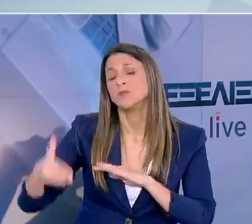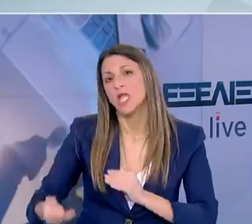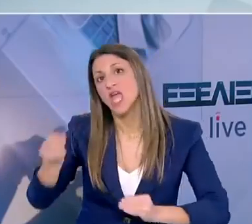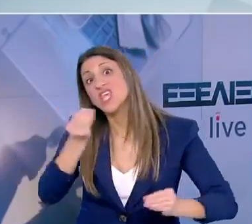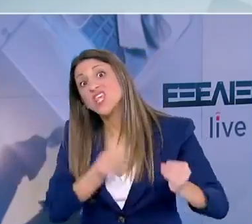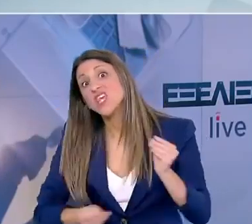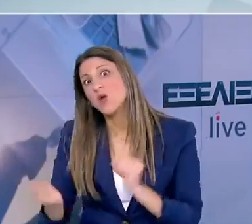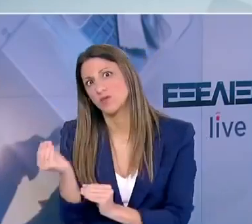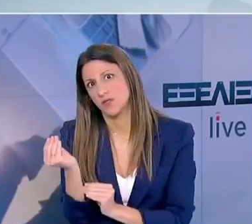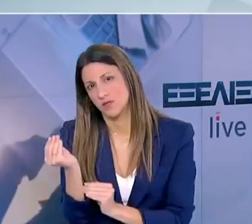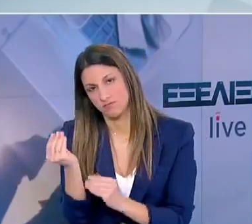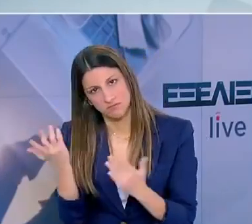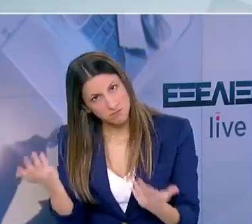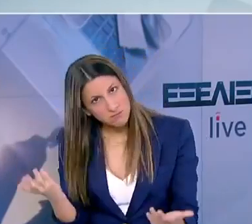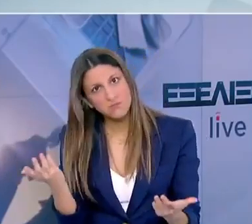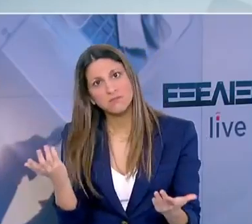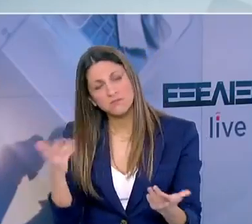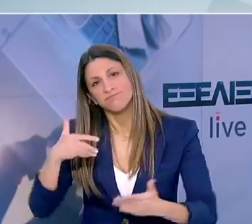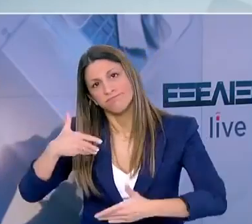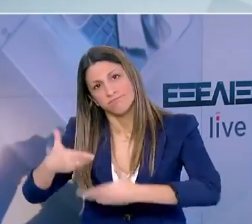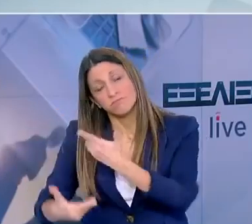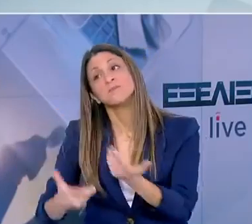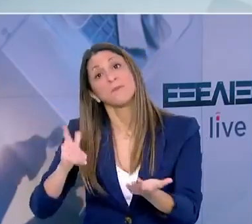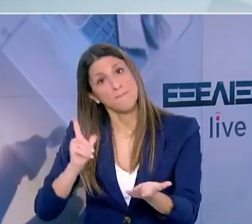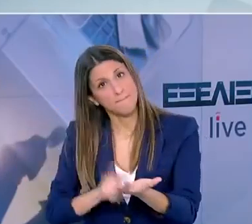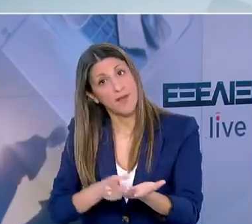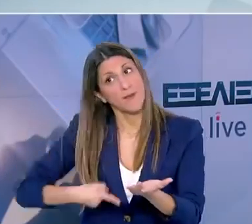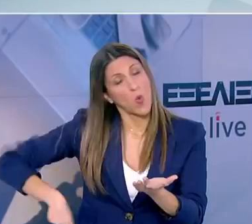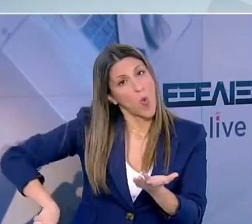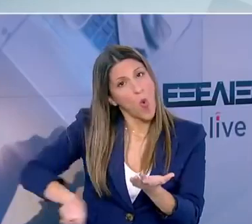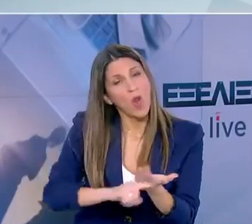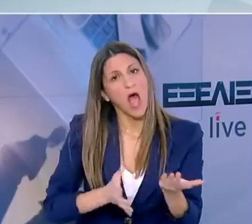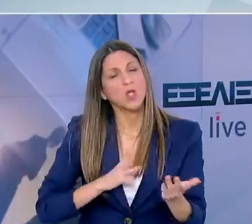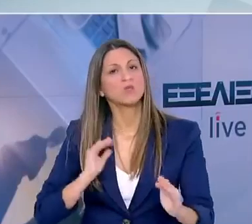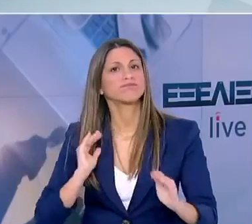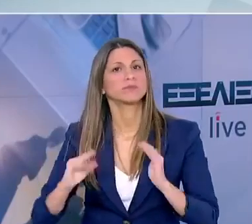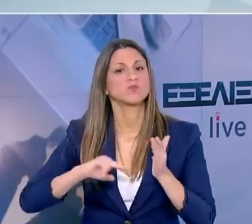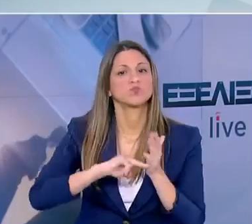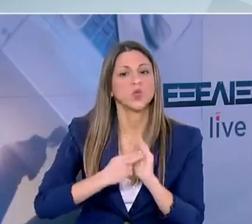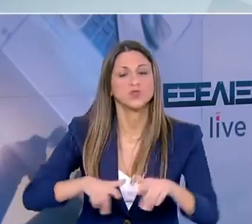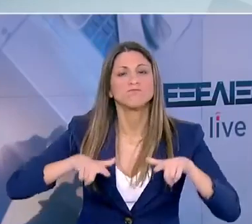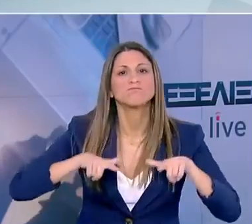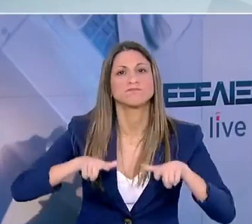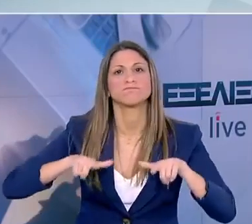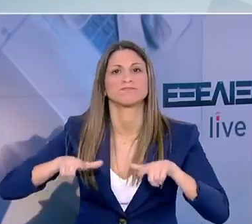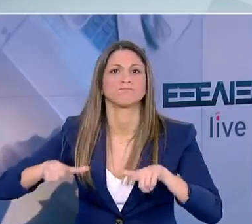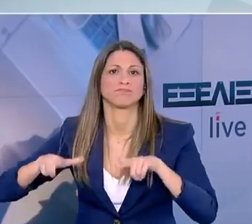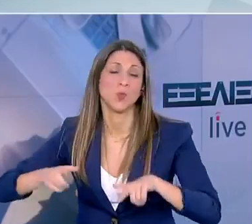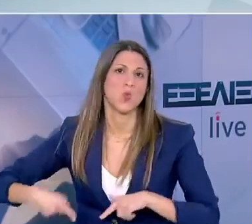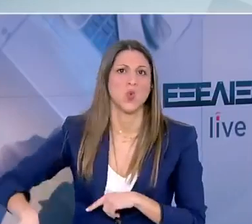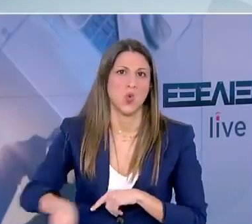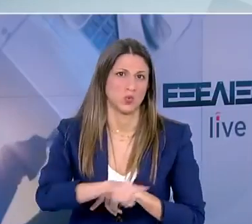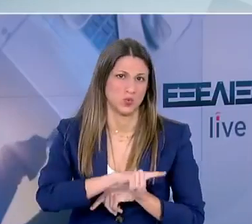μεγαλύτερες πιθανότητες κακών εκβάσεων και μικρότερες πιθανότητες λειτουργικής καλής έκβασης των ασθενών με εγκεφαλικό